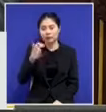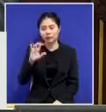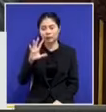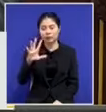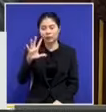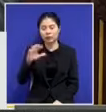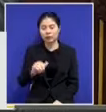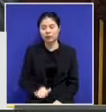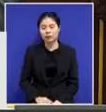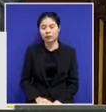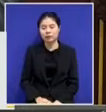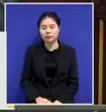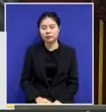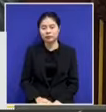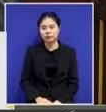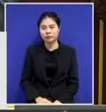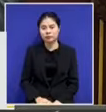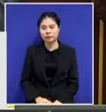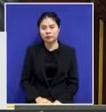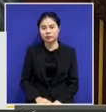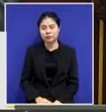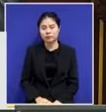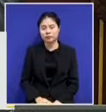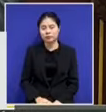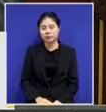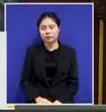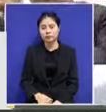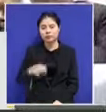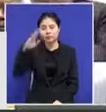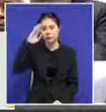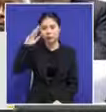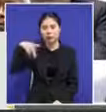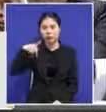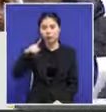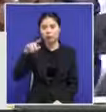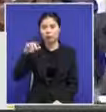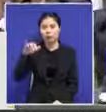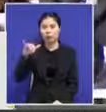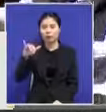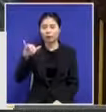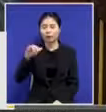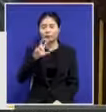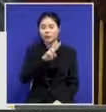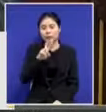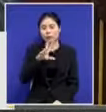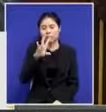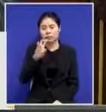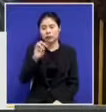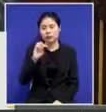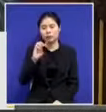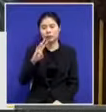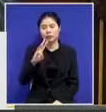อกนิวัฒน์มีนโยธิน พลเอกประยุทธ์จันทร์โอชาครับ